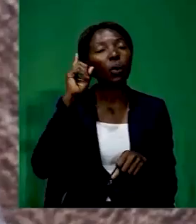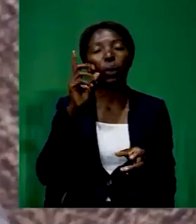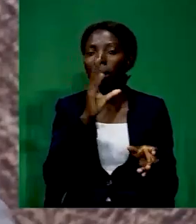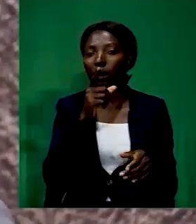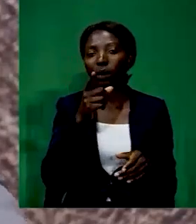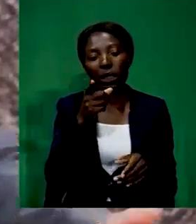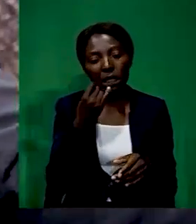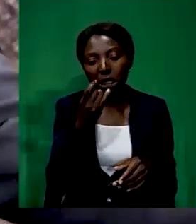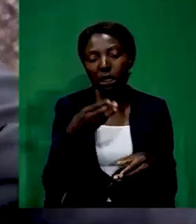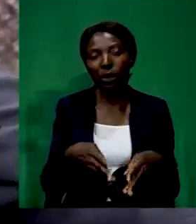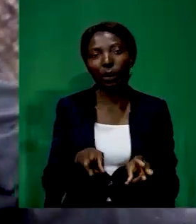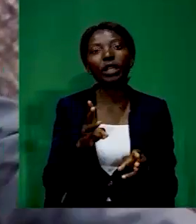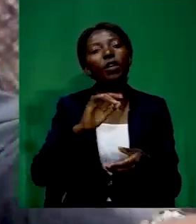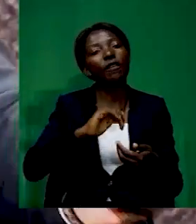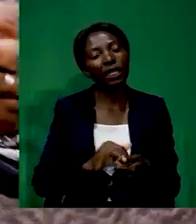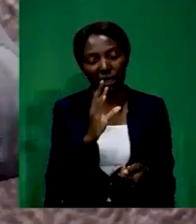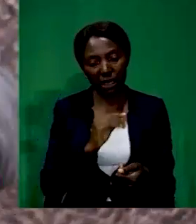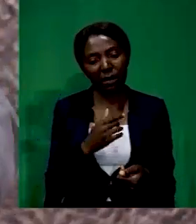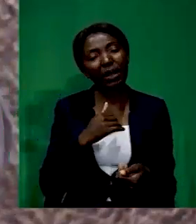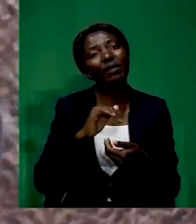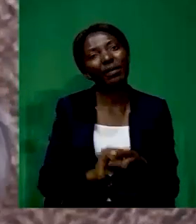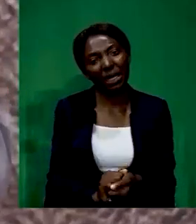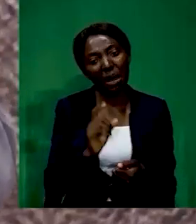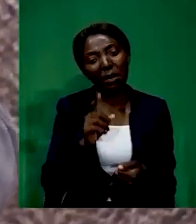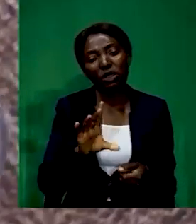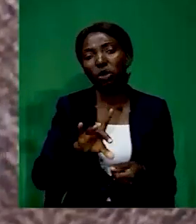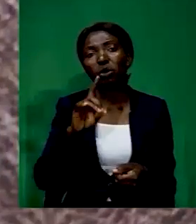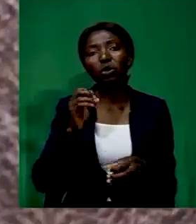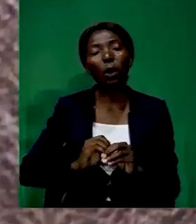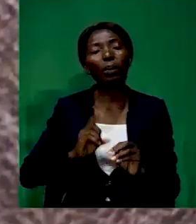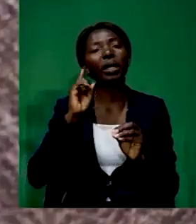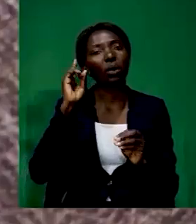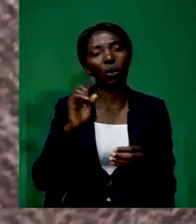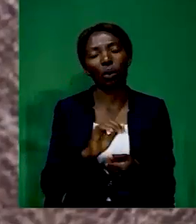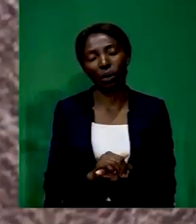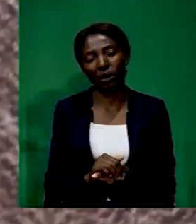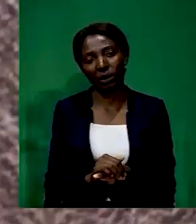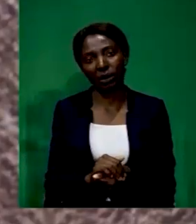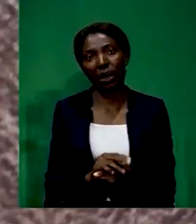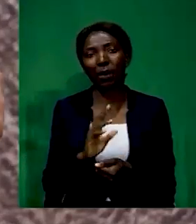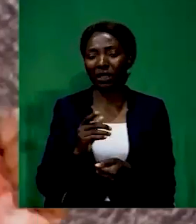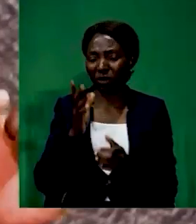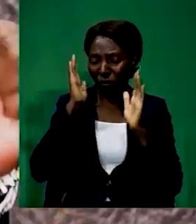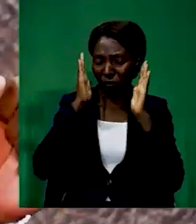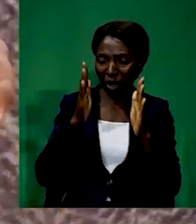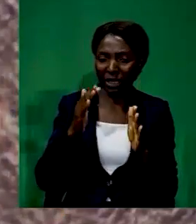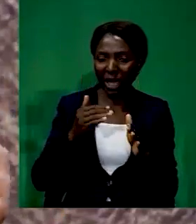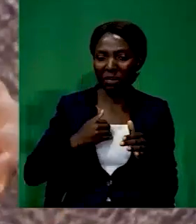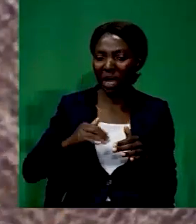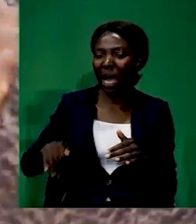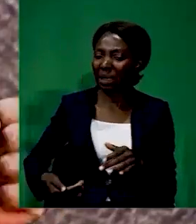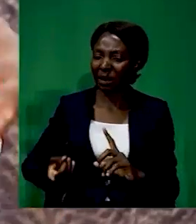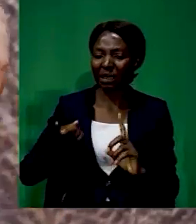iyi. Kanga rishamwari dzakopa dzakuudza kuti nai hama yangu ndizvo izvi. Wakabatirira pachigaro chekuchechi. Wakabatirira pamuruma